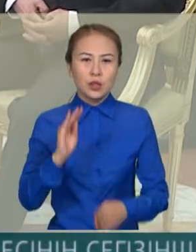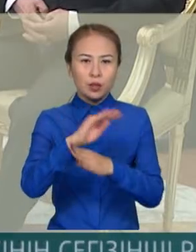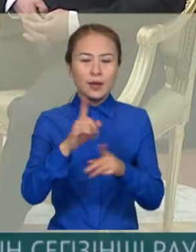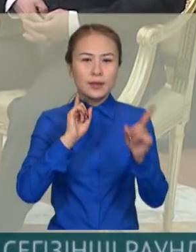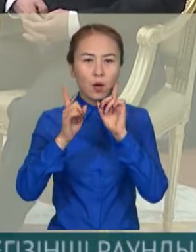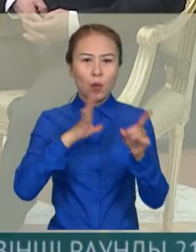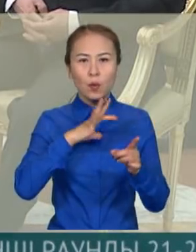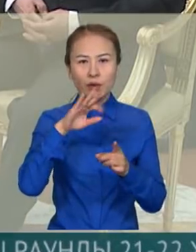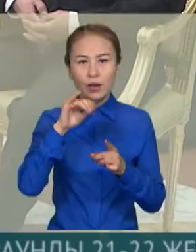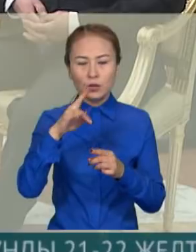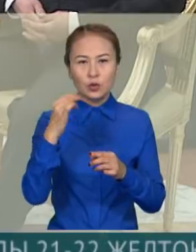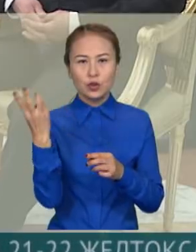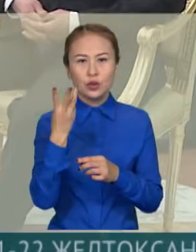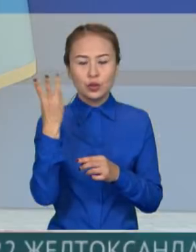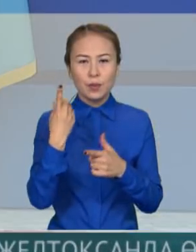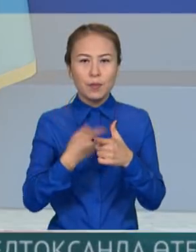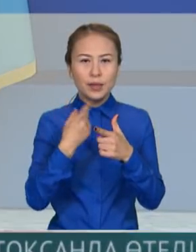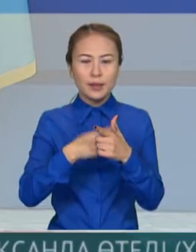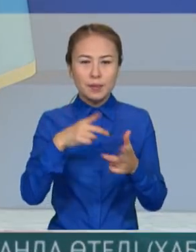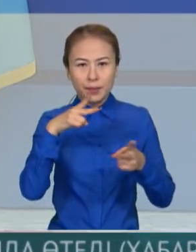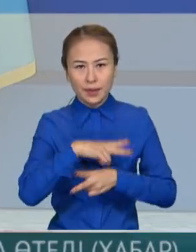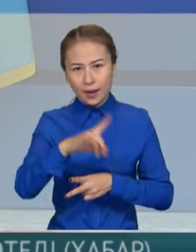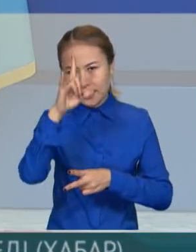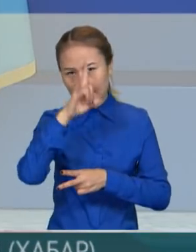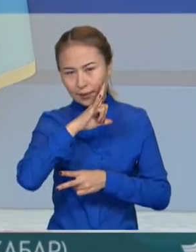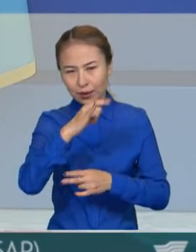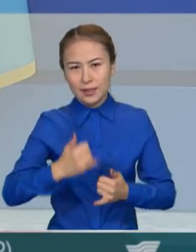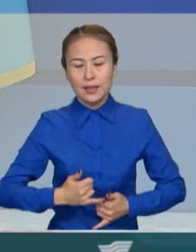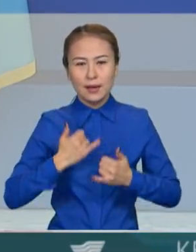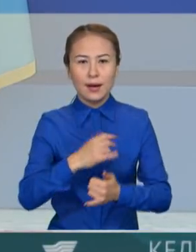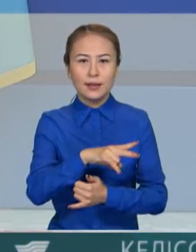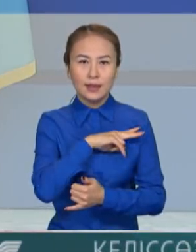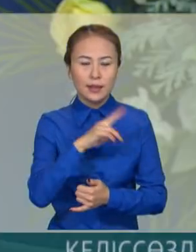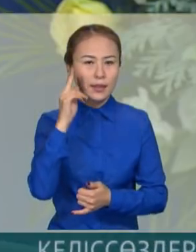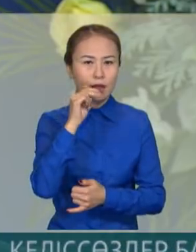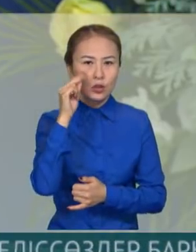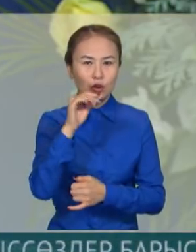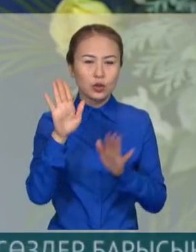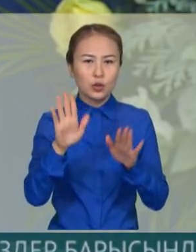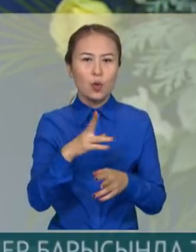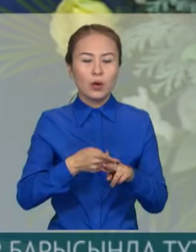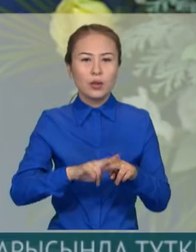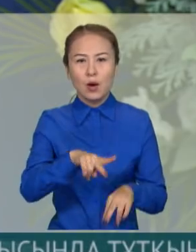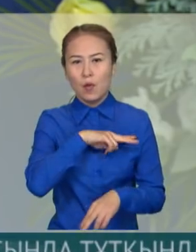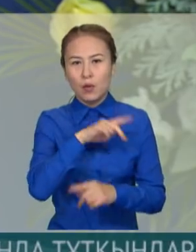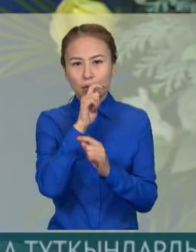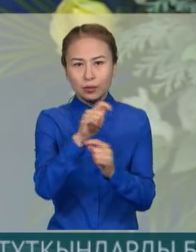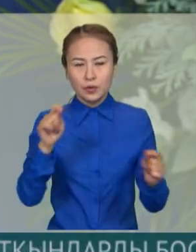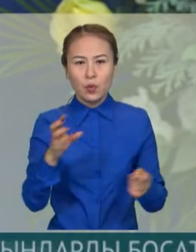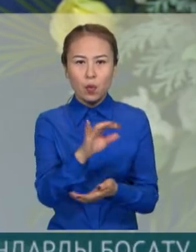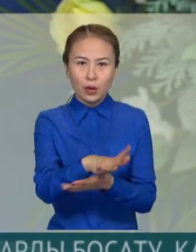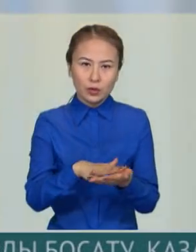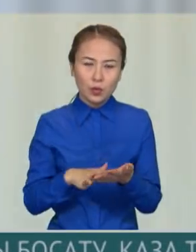Сондай-ақ жиын барысында отан үшінші дәрежелі барыс еңбек даңқы, Қазақстанға еңбек сіңірген қайраткер және ерлігі үшін ордендері де